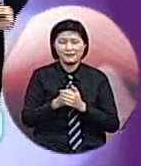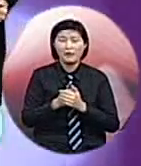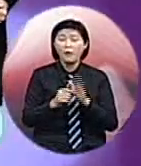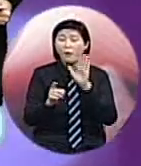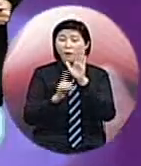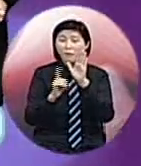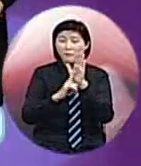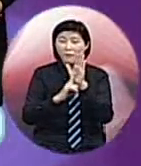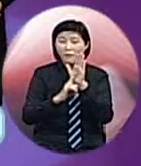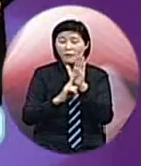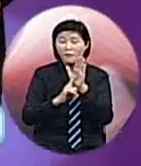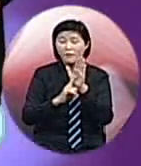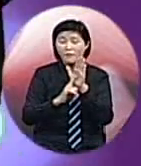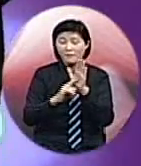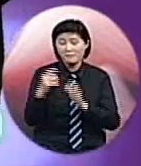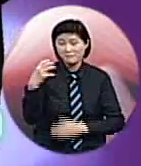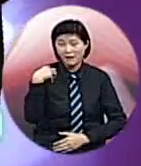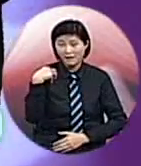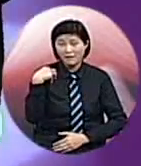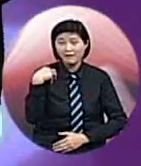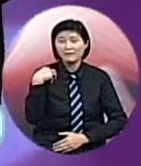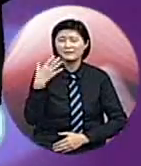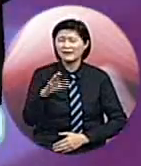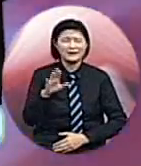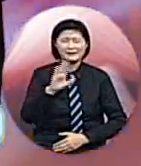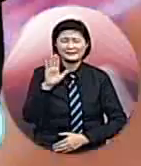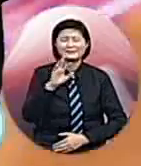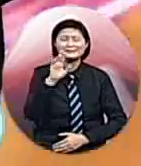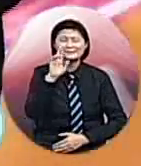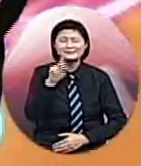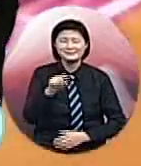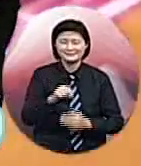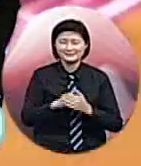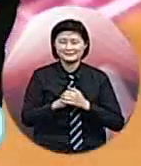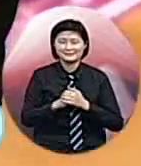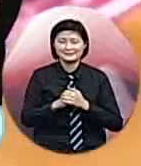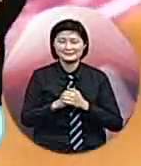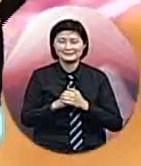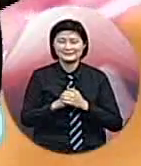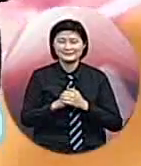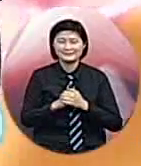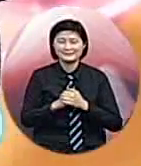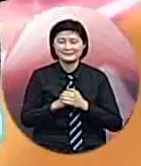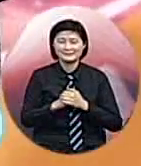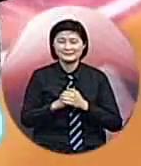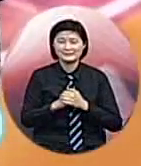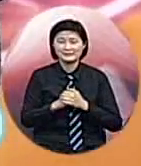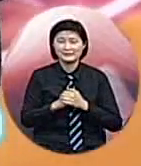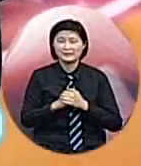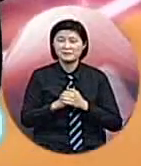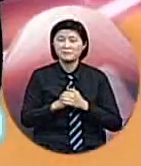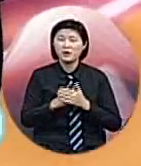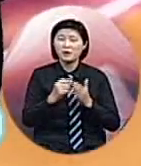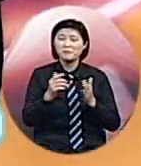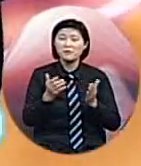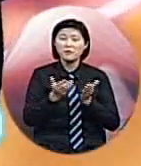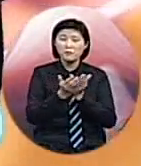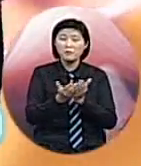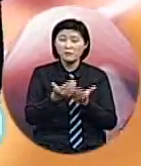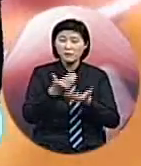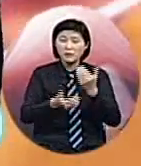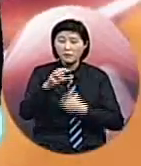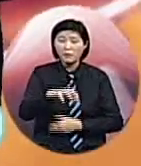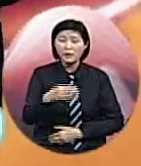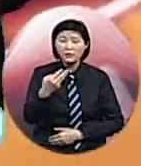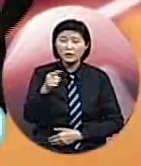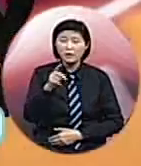홍보대사하고 뭐 그러더만 전에도. 예. 근데 들렸어. 들렸어. 뭐 터미널로 나오라고 찍고 막 쌓고 못